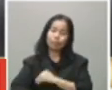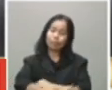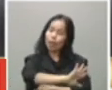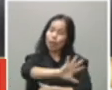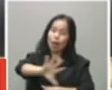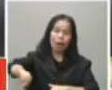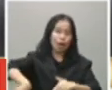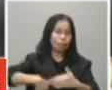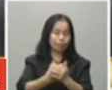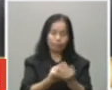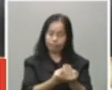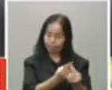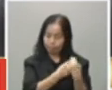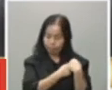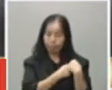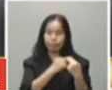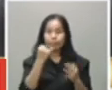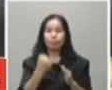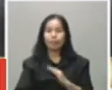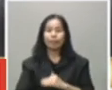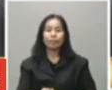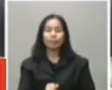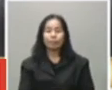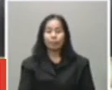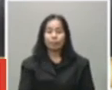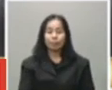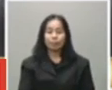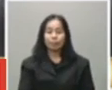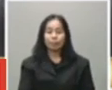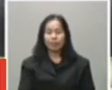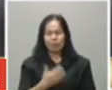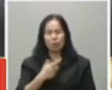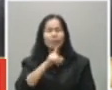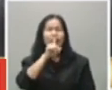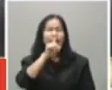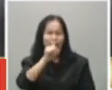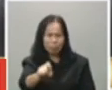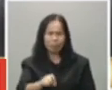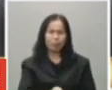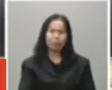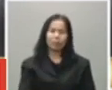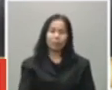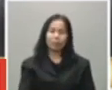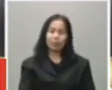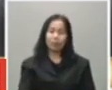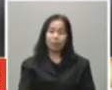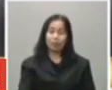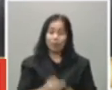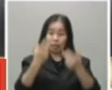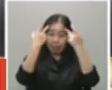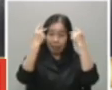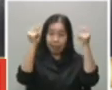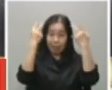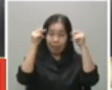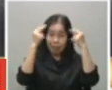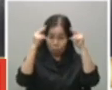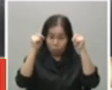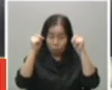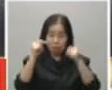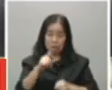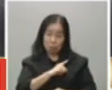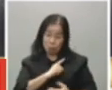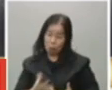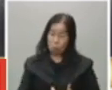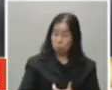รับผิดชอบกับมันแล้วถามจริงๆครับวันนี้พลเอกประยุทธ์เนี่ยลุกขึ้นมาคุมทุกเรื่องเนี่ยมันผิ